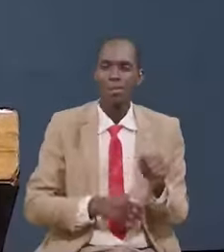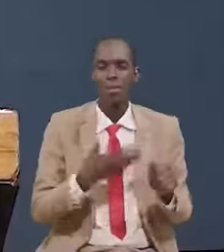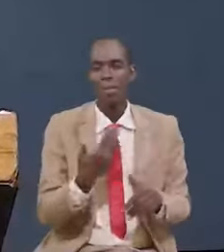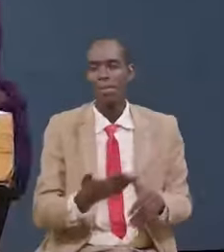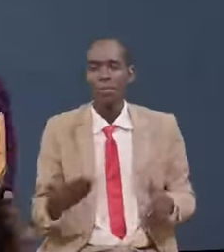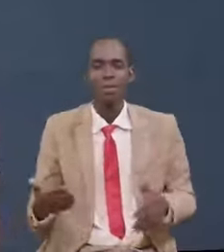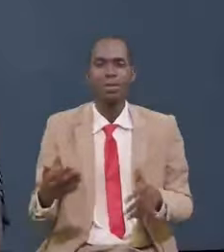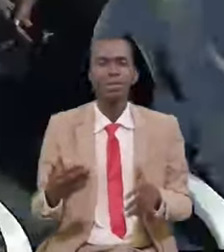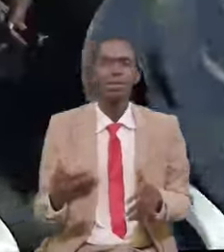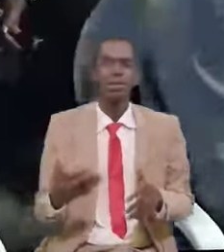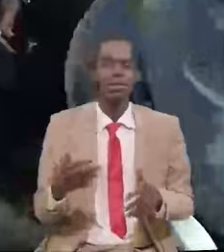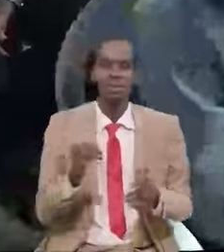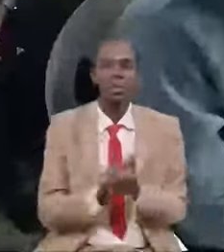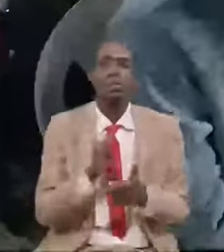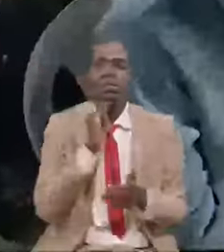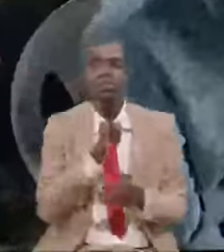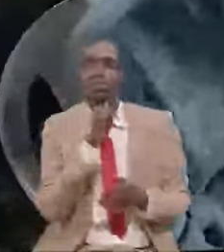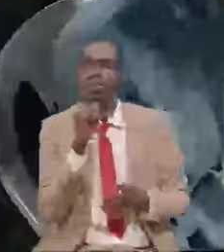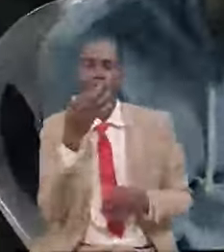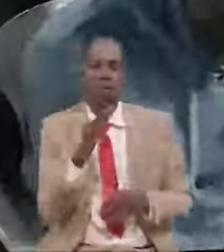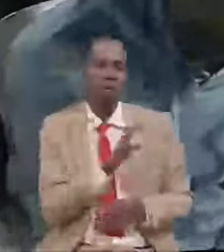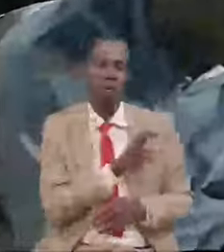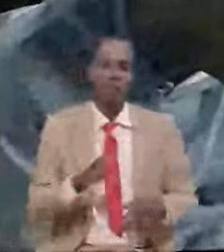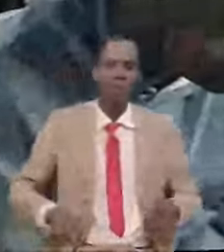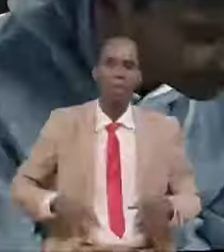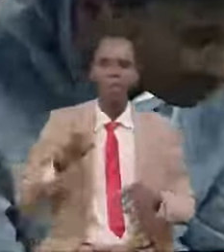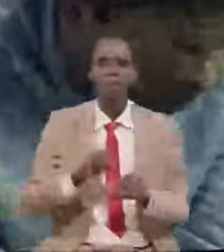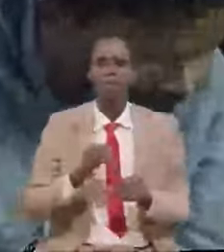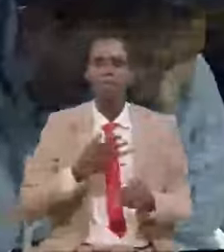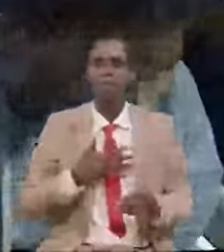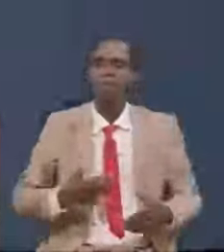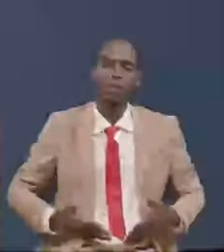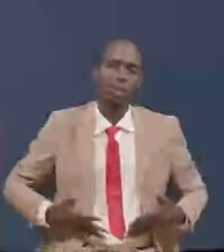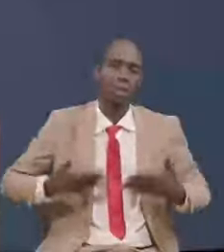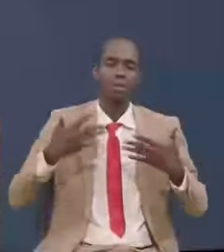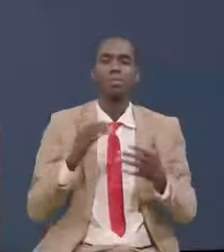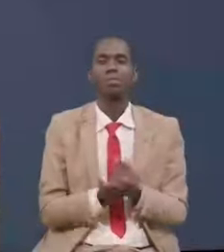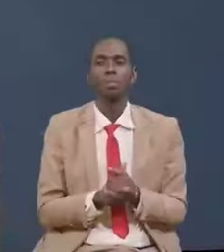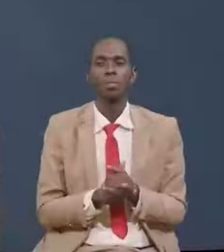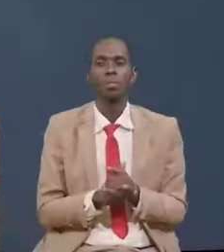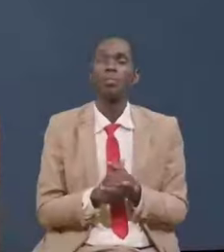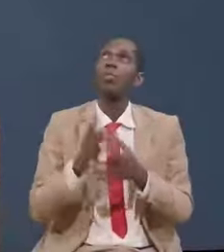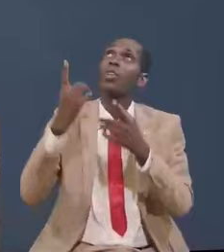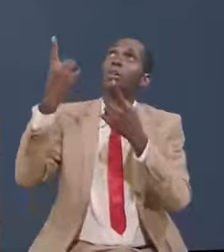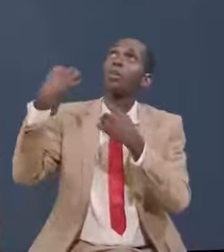Et je me détourne de tout ce qui n'est pas de Christ dans ma vie. Viens, Seigneur.